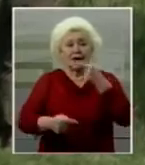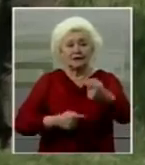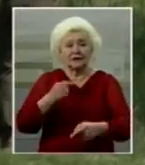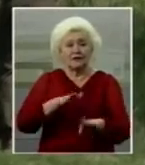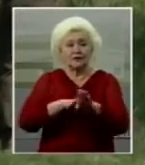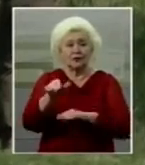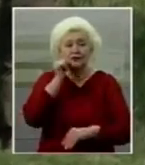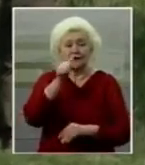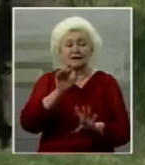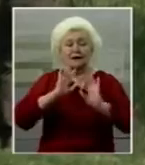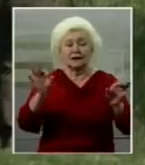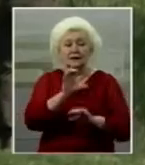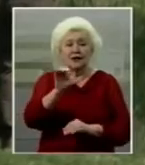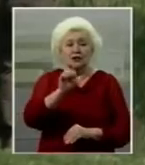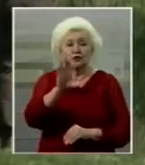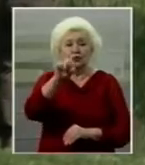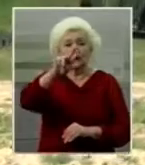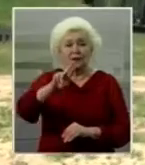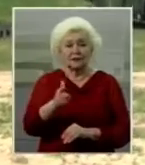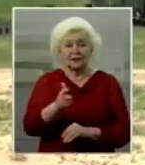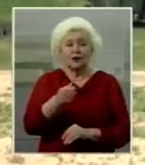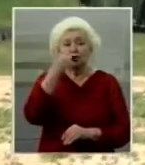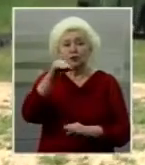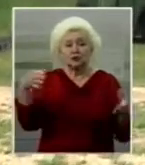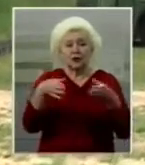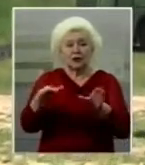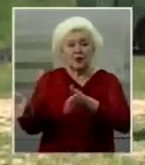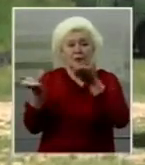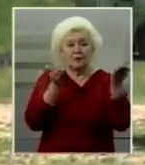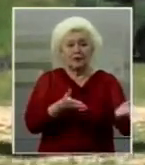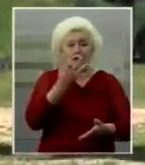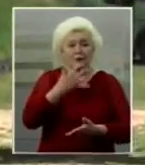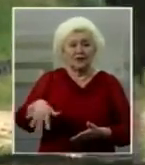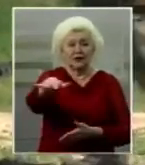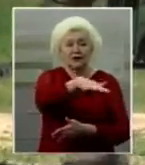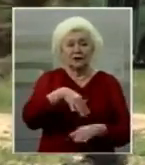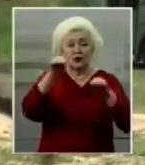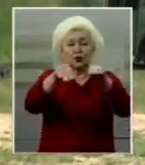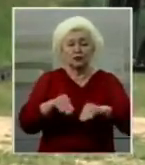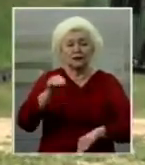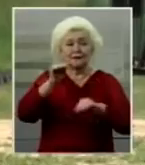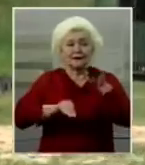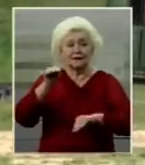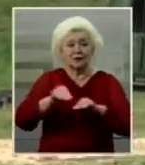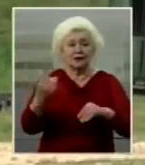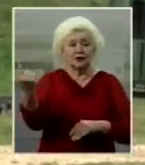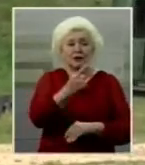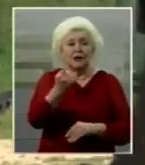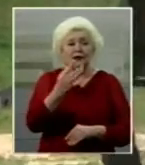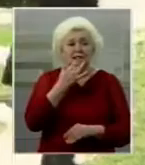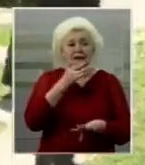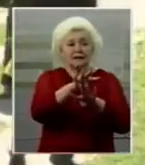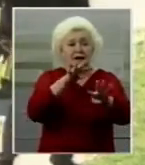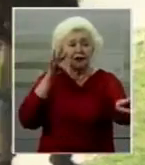відбудеться завтра, розповідає Сергій Судець. Кращі команди представлятимуть Південний регіон у складі збірної на першості